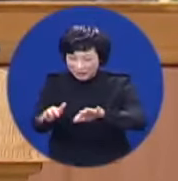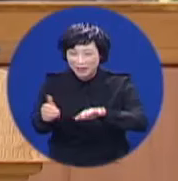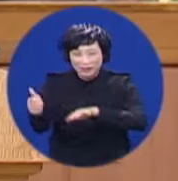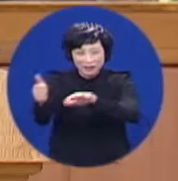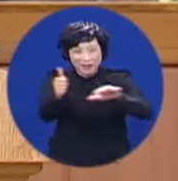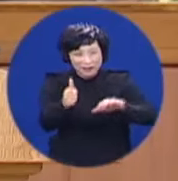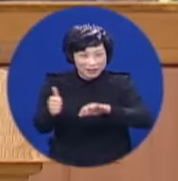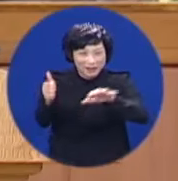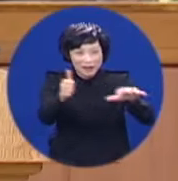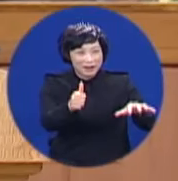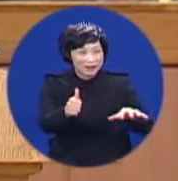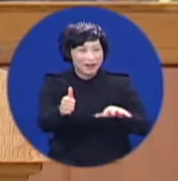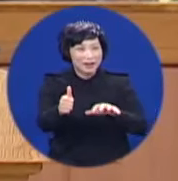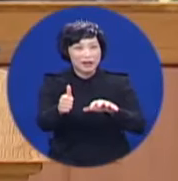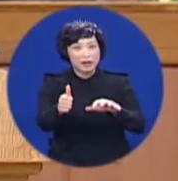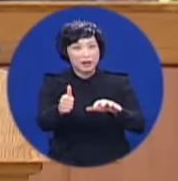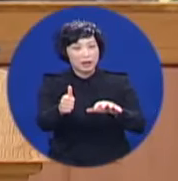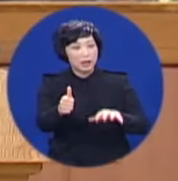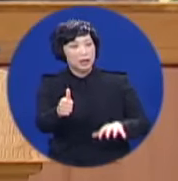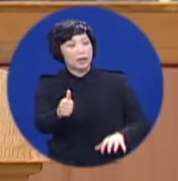큰일 났구나.